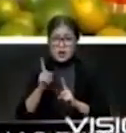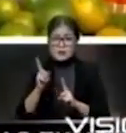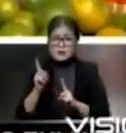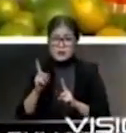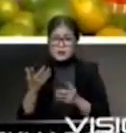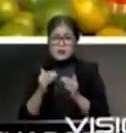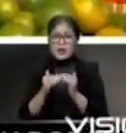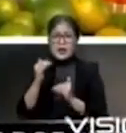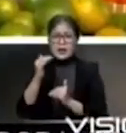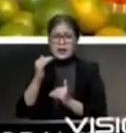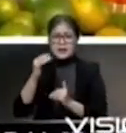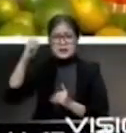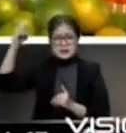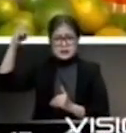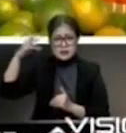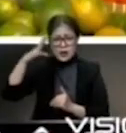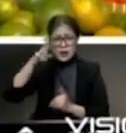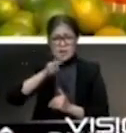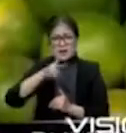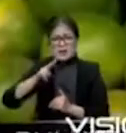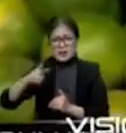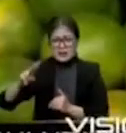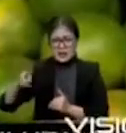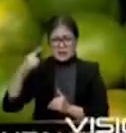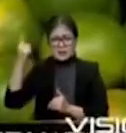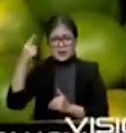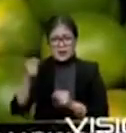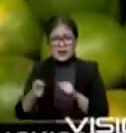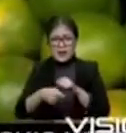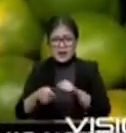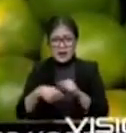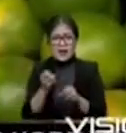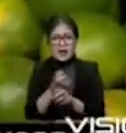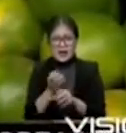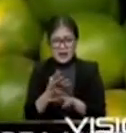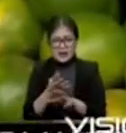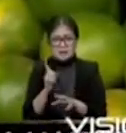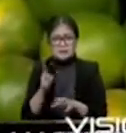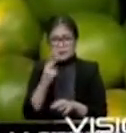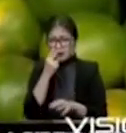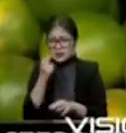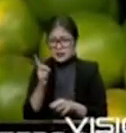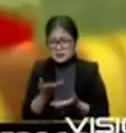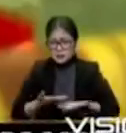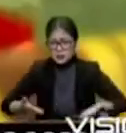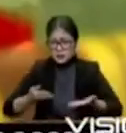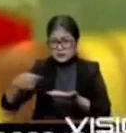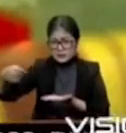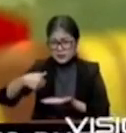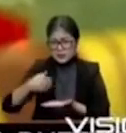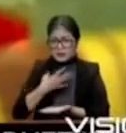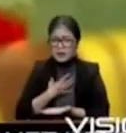adanya iklim cuaca yang tidak menentu dan juga gagal panen. Tentunya jika berkaca dari para pembeli, ini mengeluh